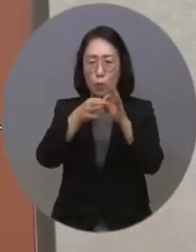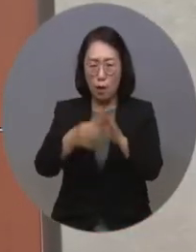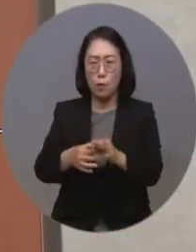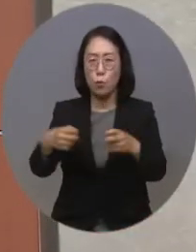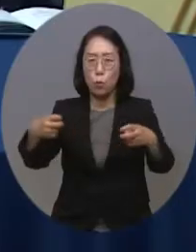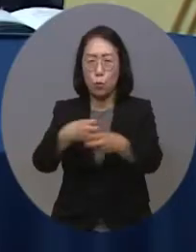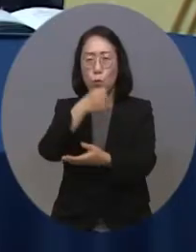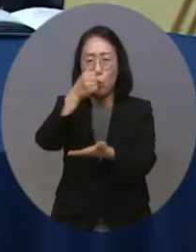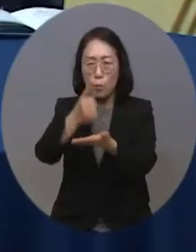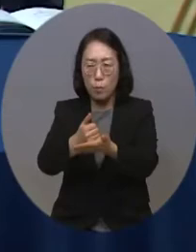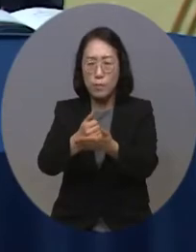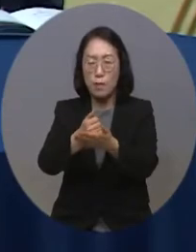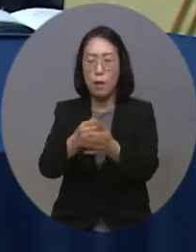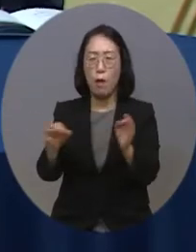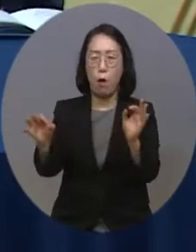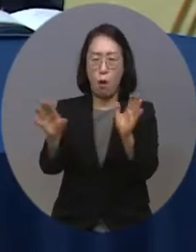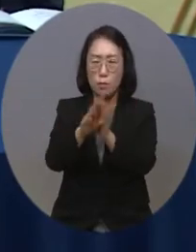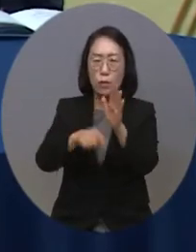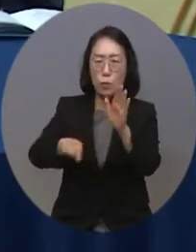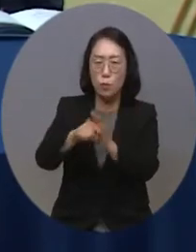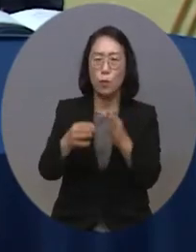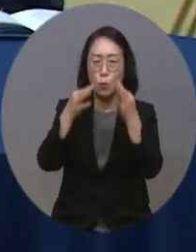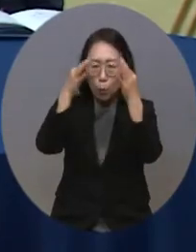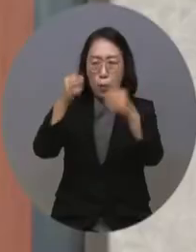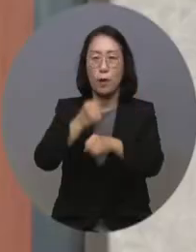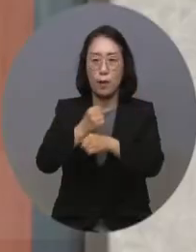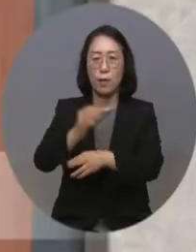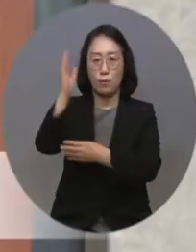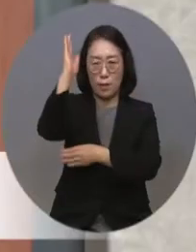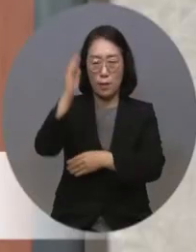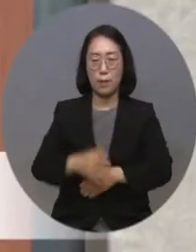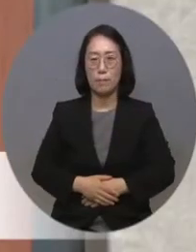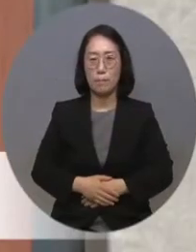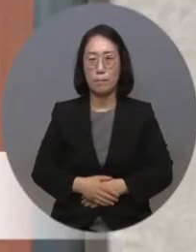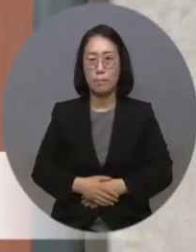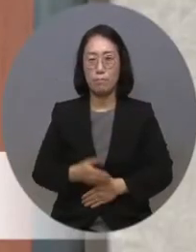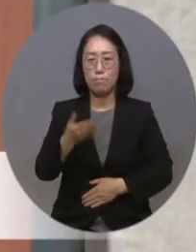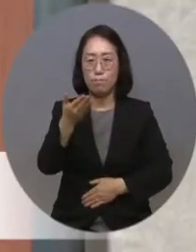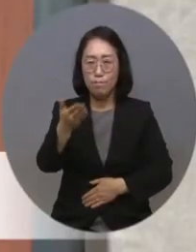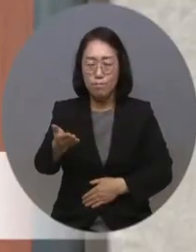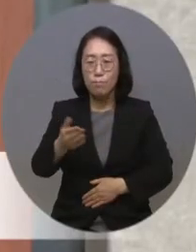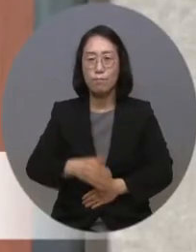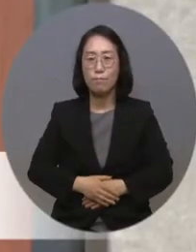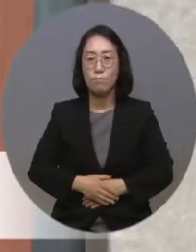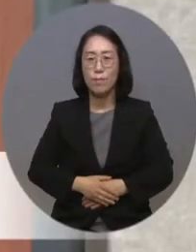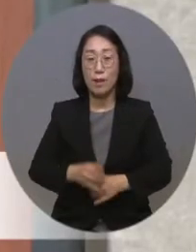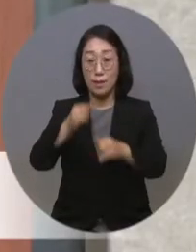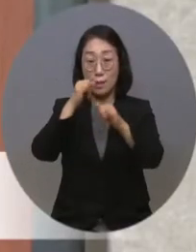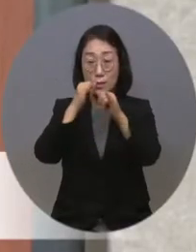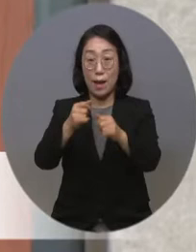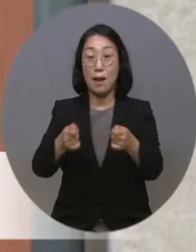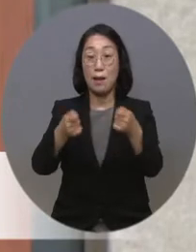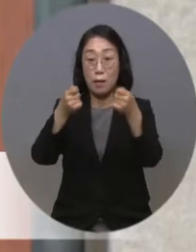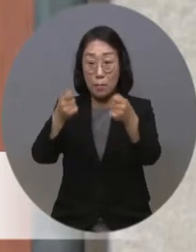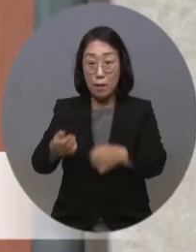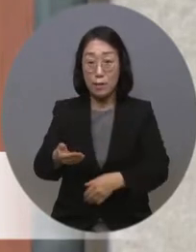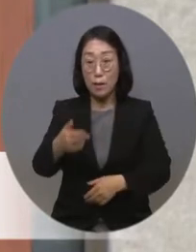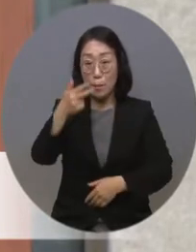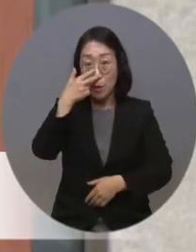위해 최선을 다하겠다는 뜻을 밝혔습니다. 명예로운 교통정의상을 수상하시는